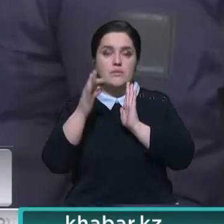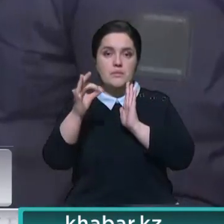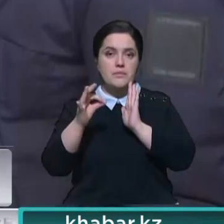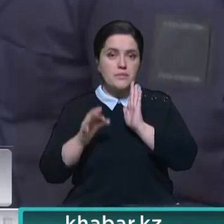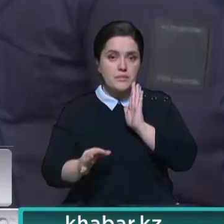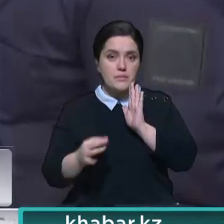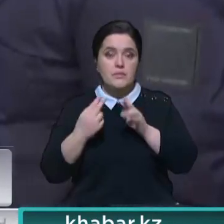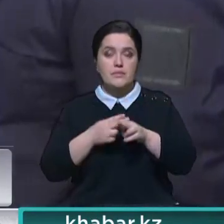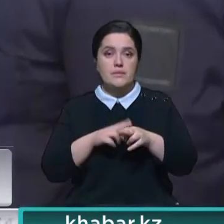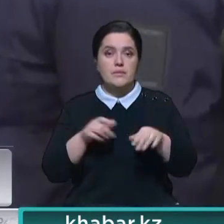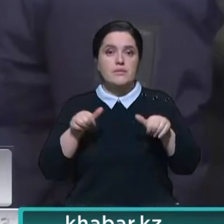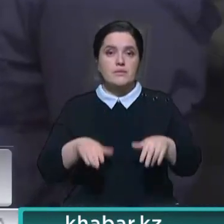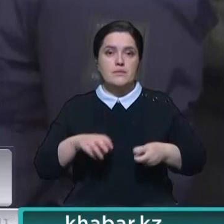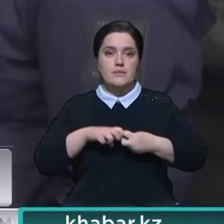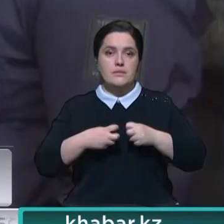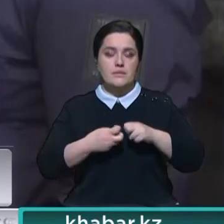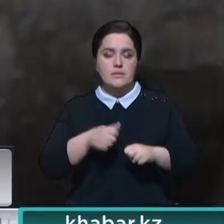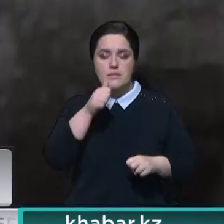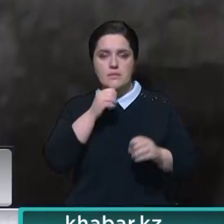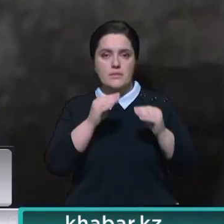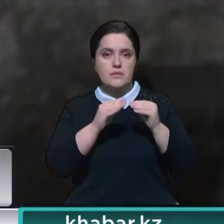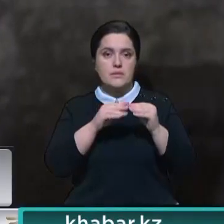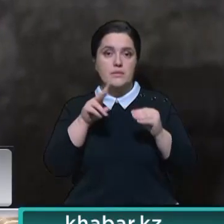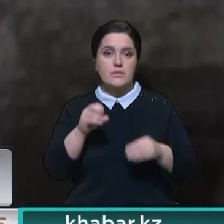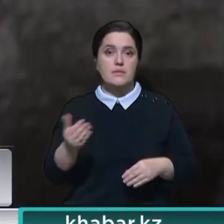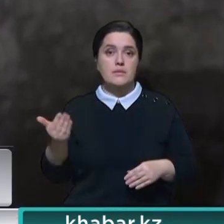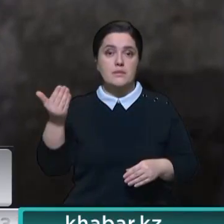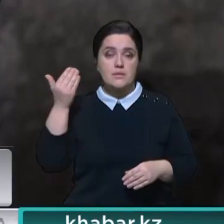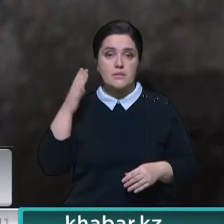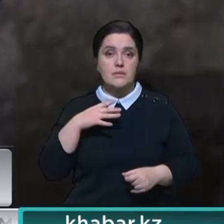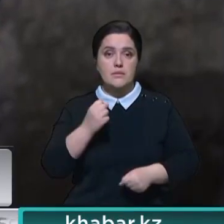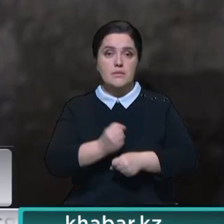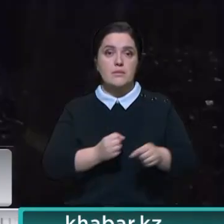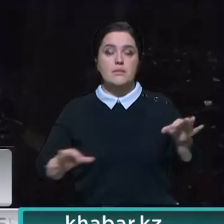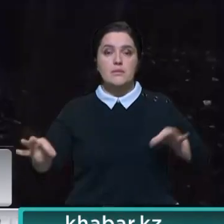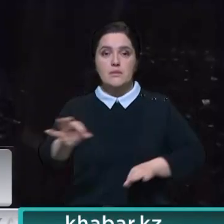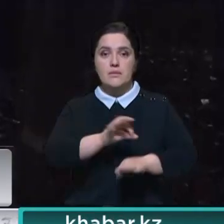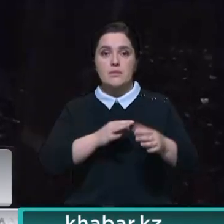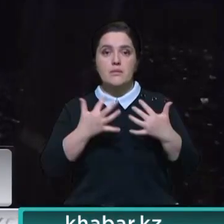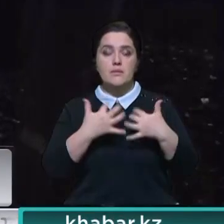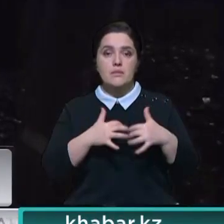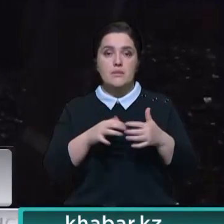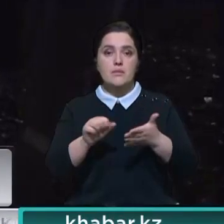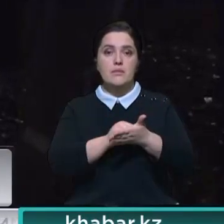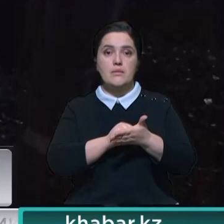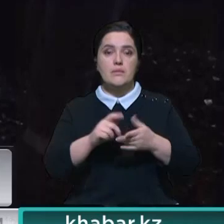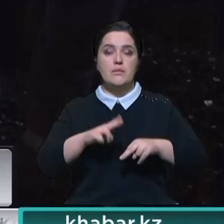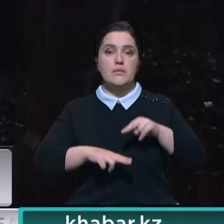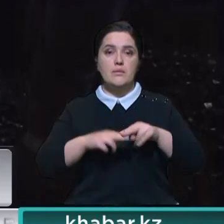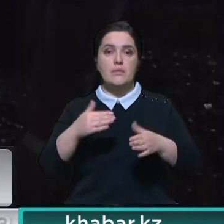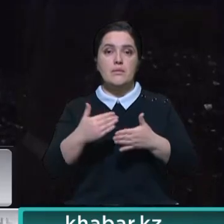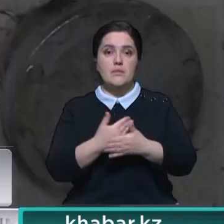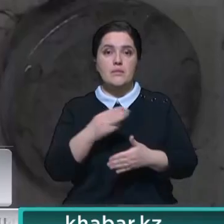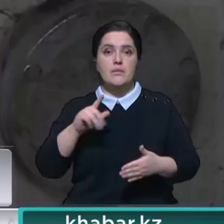на 65%. Решить этот вопрос пытались еще 10 лет назад. Была разработана проектно-сметная документация